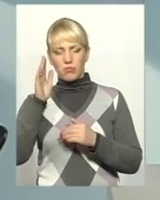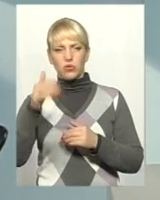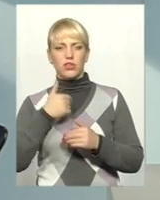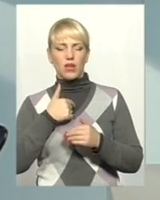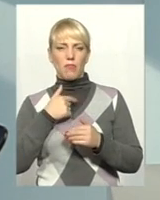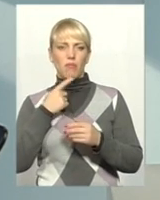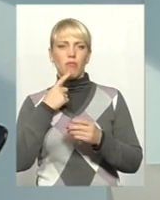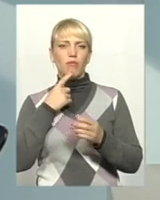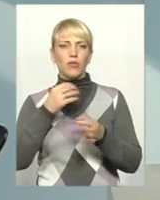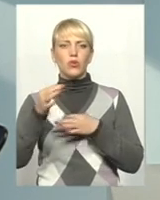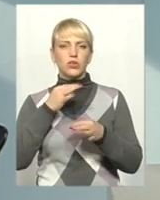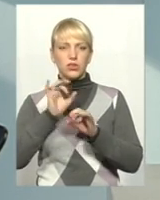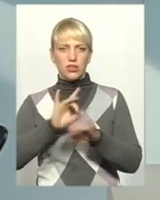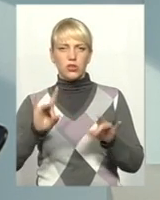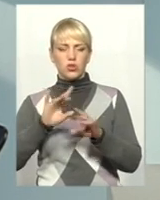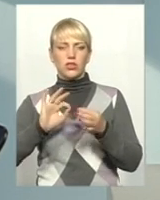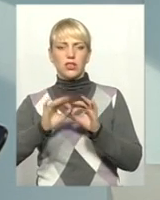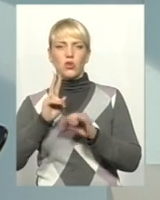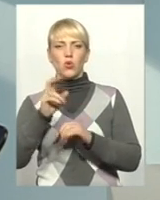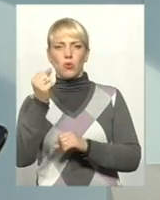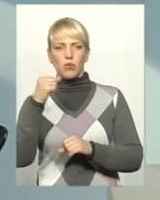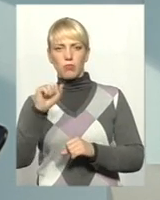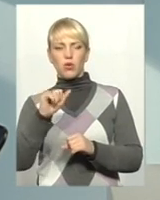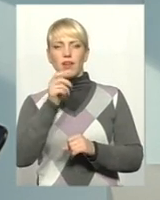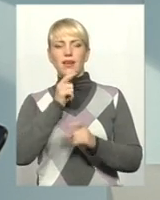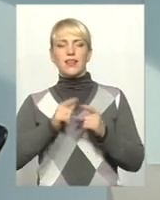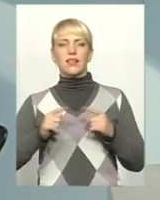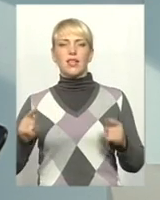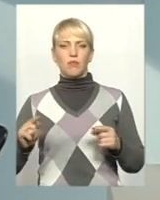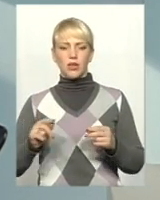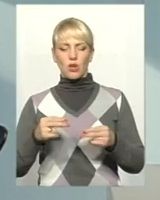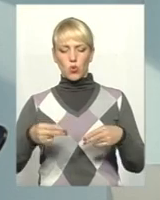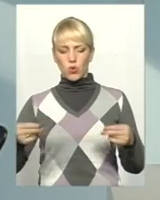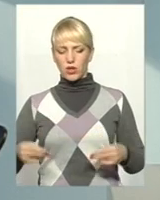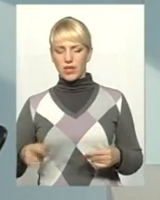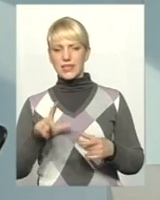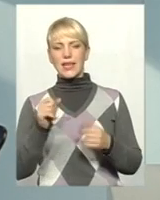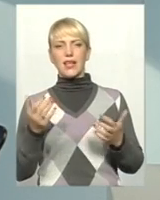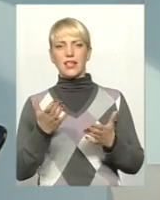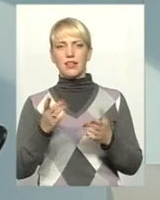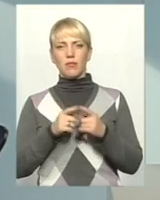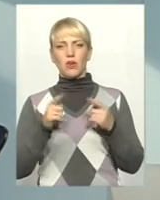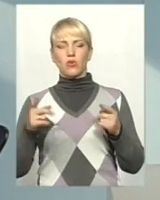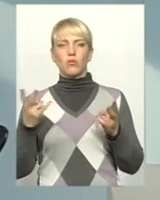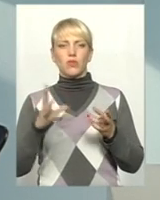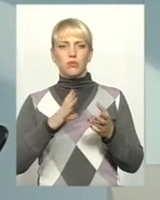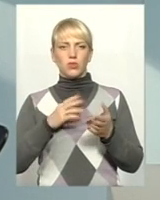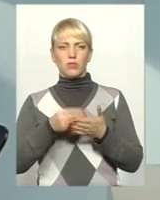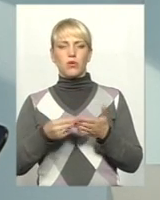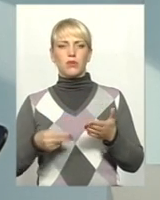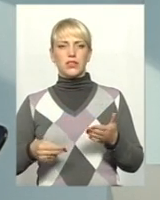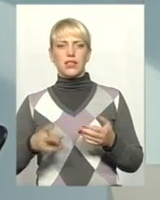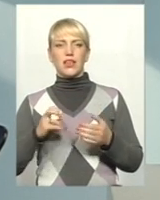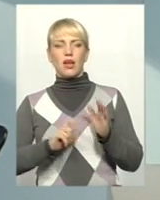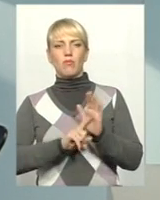детально, хто переможець і терміни контракту, за який період вони мають його. На самому